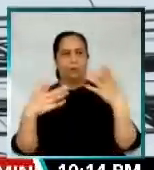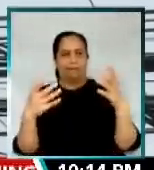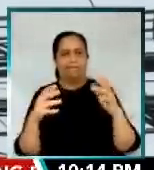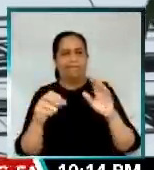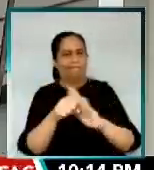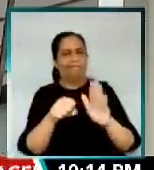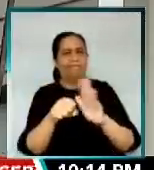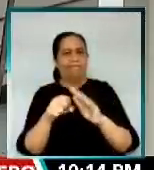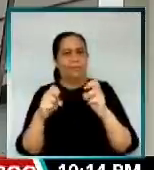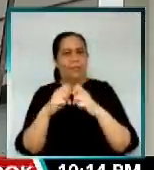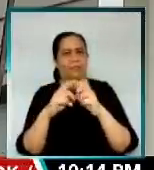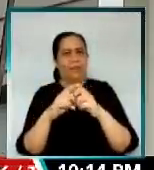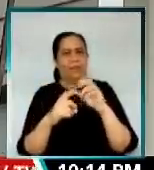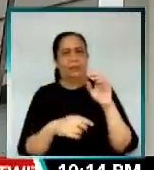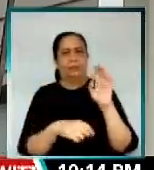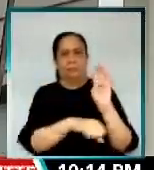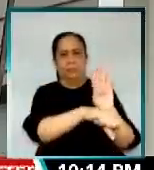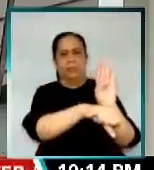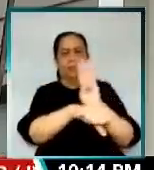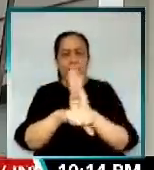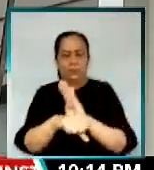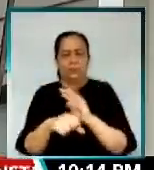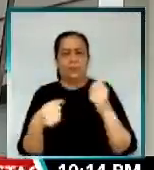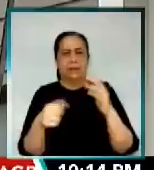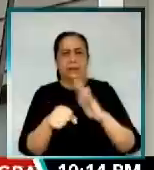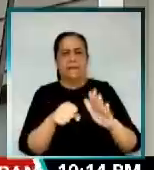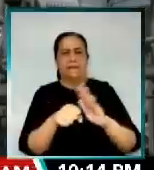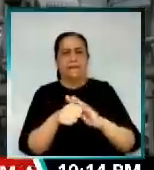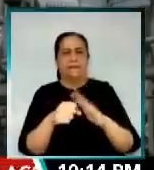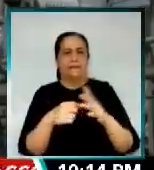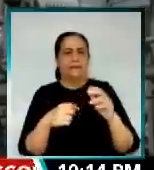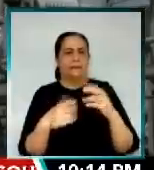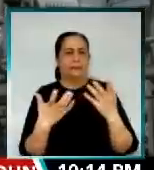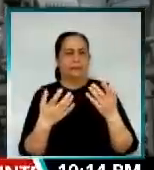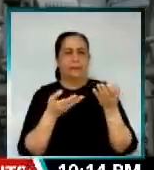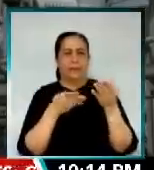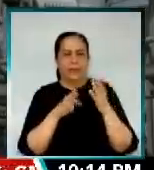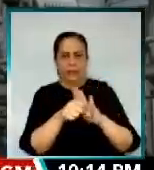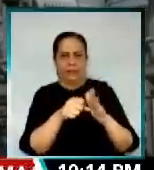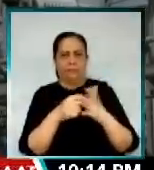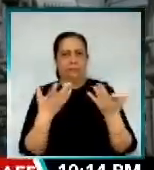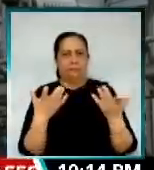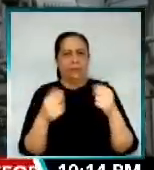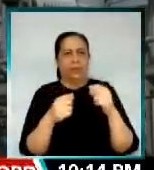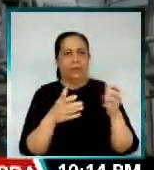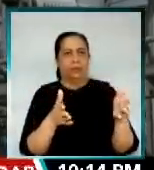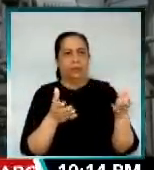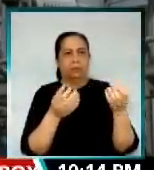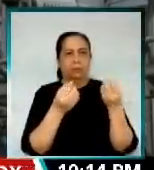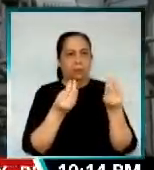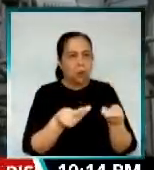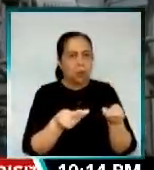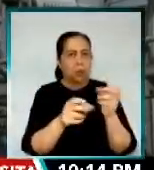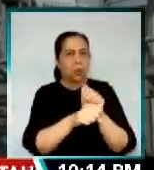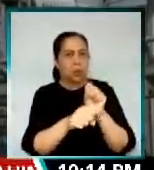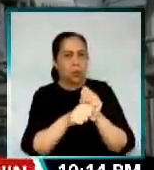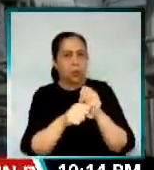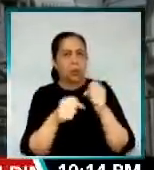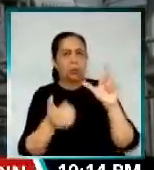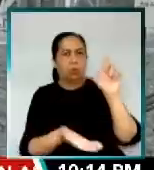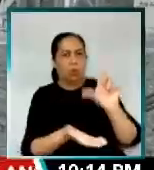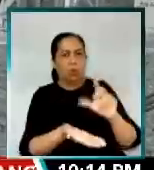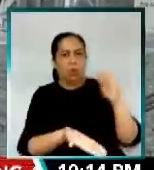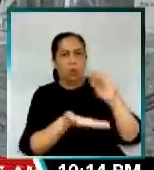commercial establishments and I would presume industrial will be either on skeletal or much lower